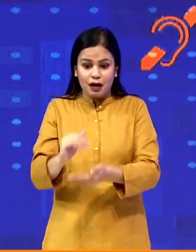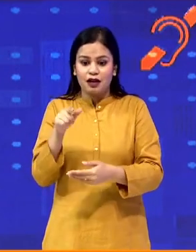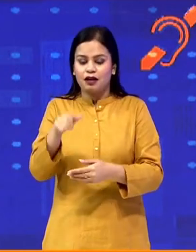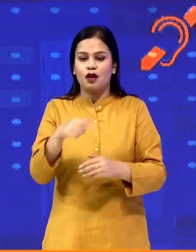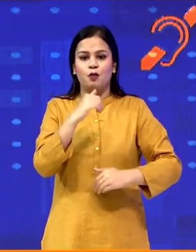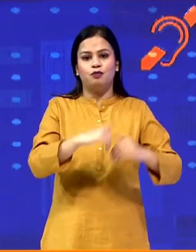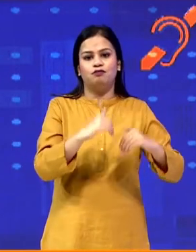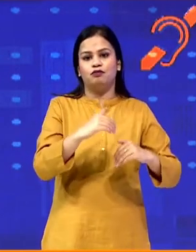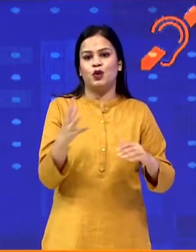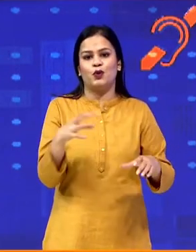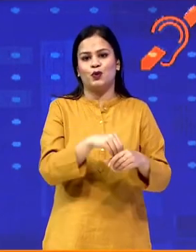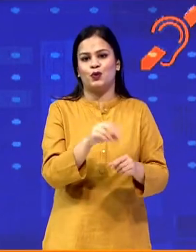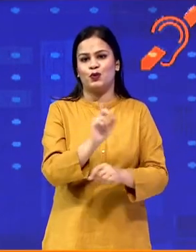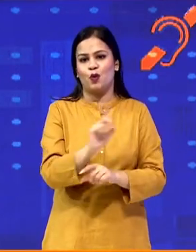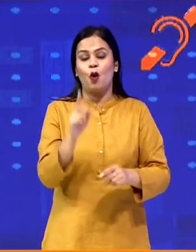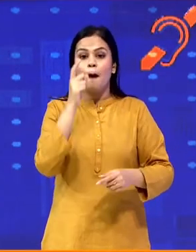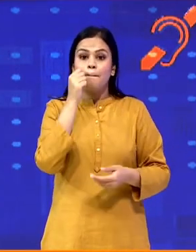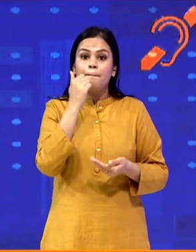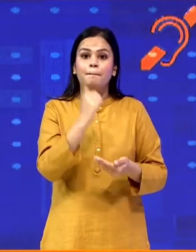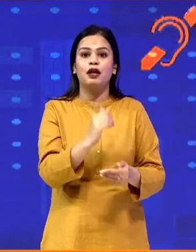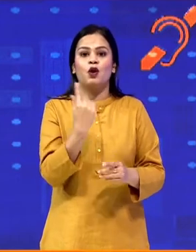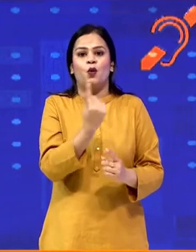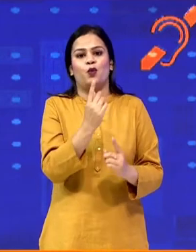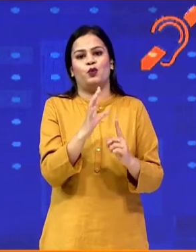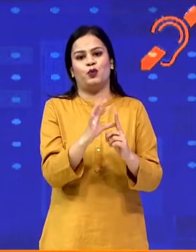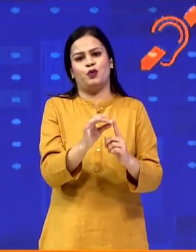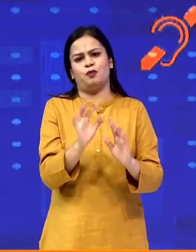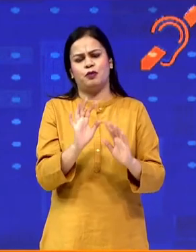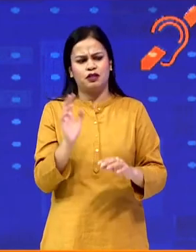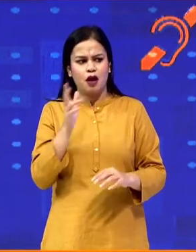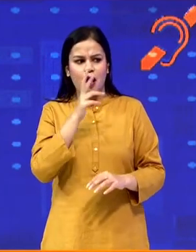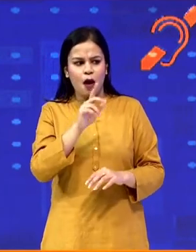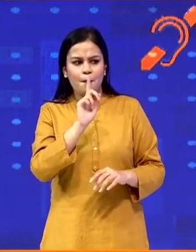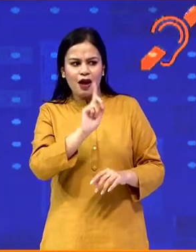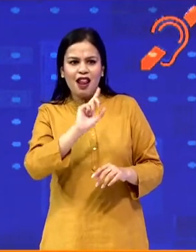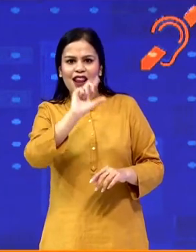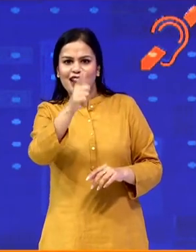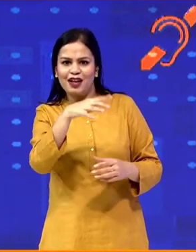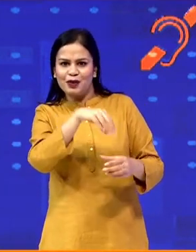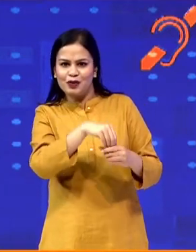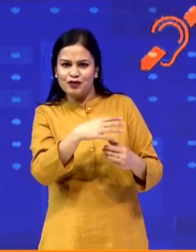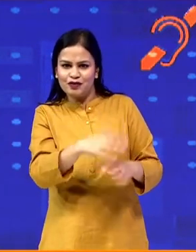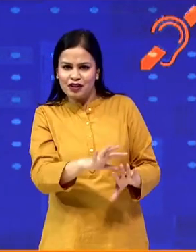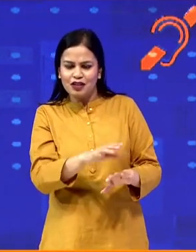लाना है सिर्फ बेटी को ही लाना है लेकिन पीछे चलती